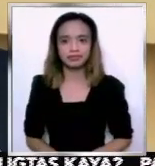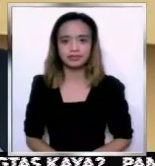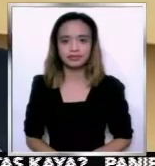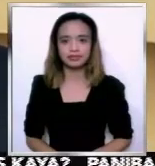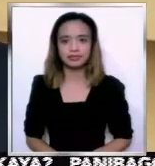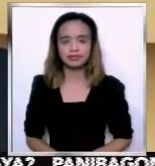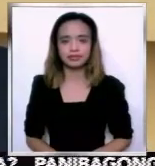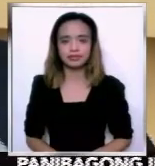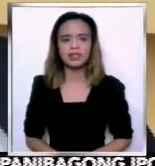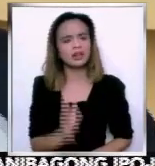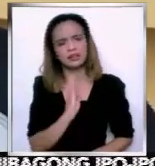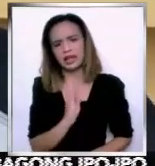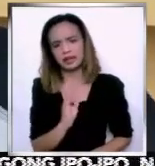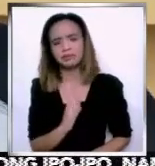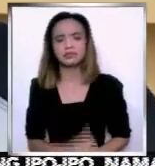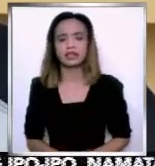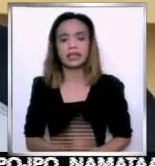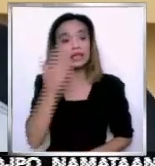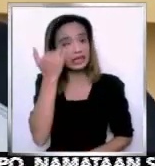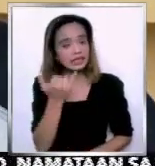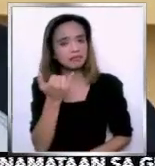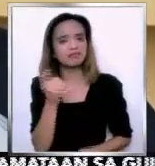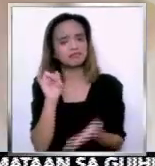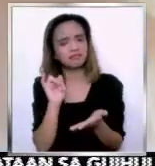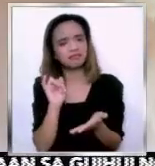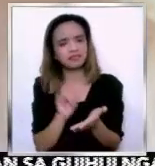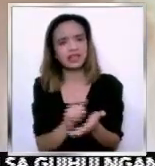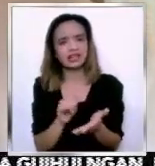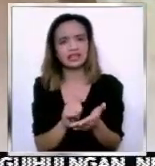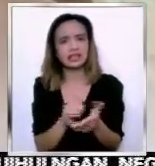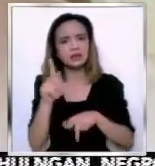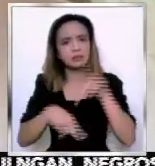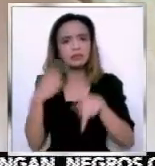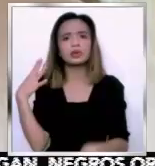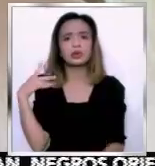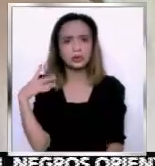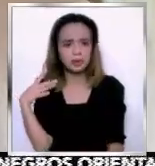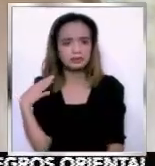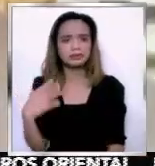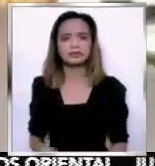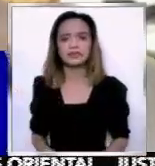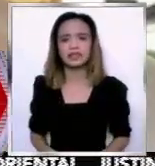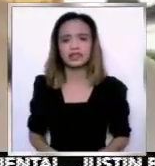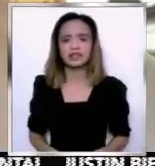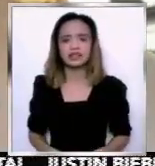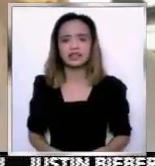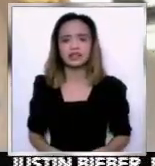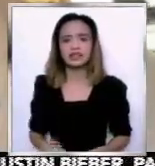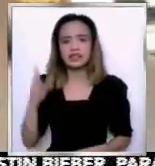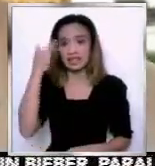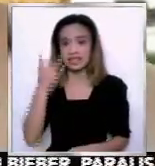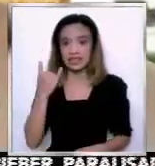Okay naman siya dahil yan naman talaga yung hinihintay ng mga tao. Hindi po. Kasi mas okay pa yung